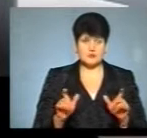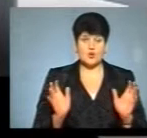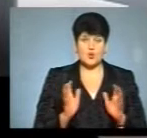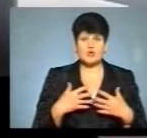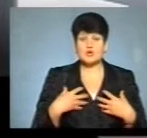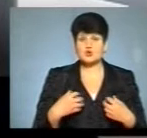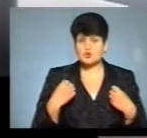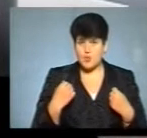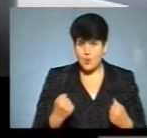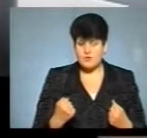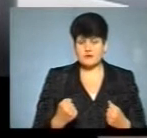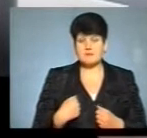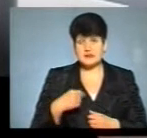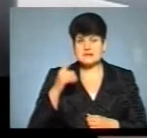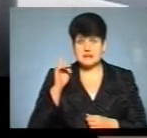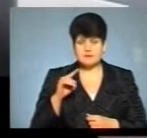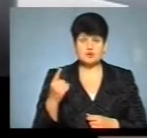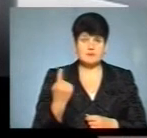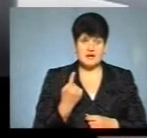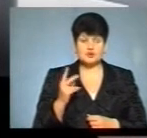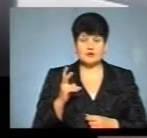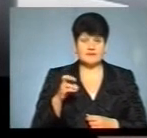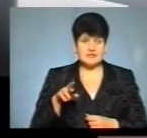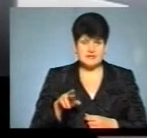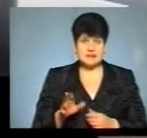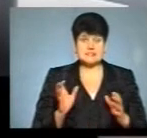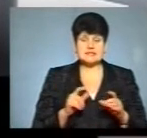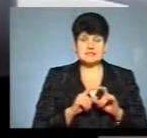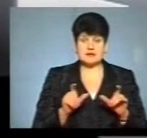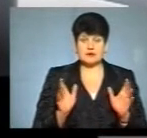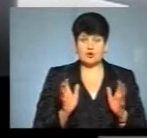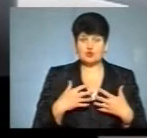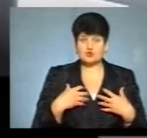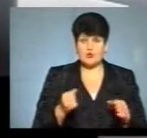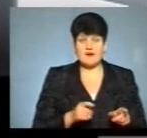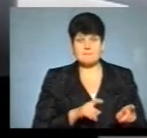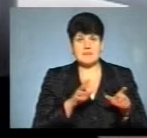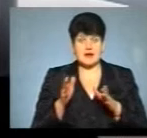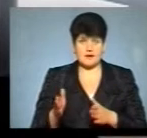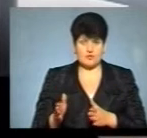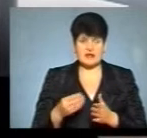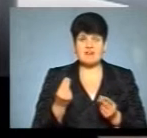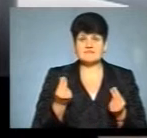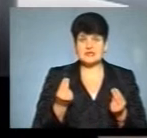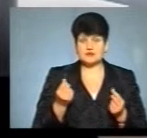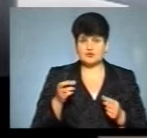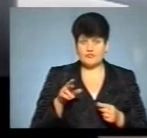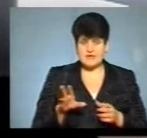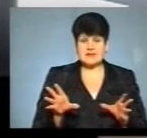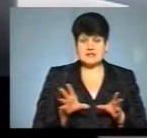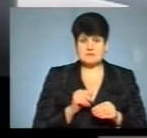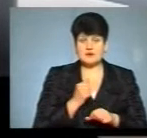здоров'я, так як ми знаємо, що з 1 квітня заклади охорони здоров'я переходять на фінансування, тобто на